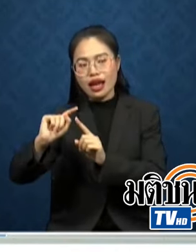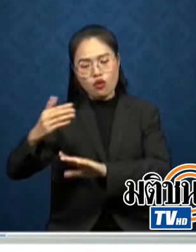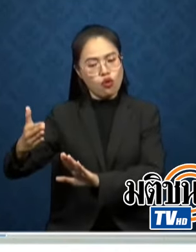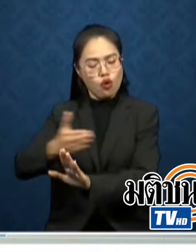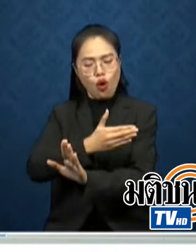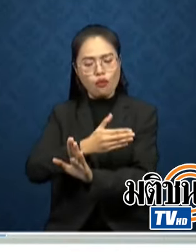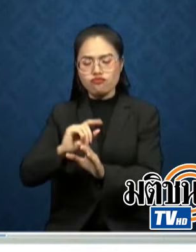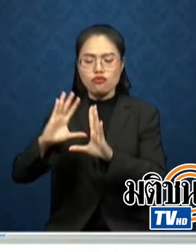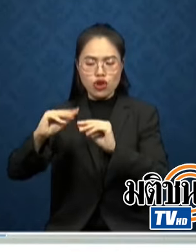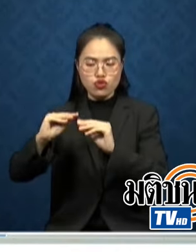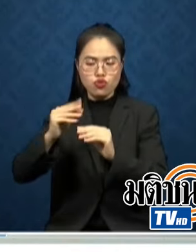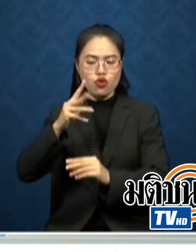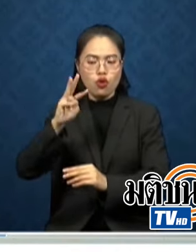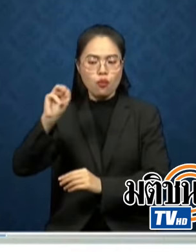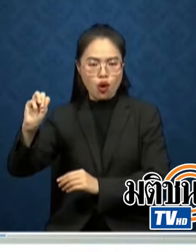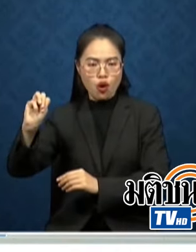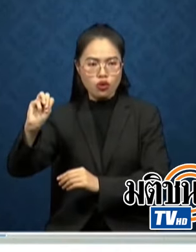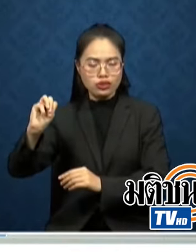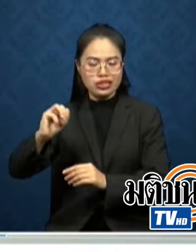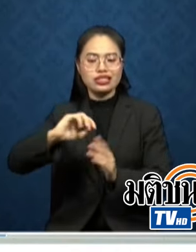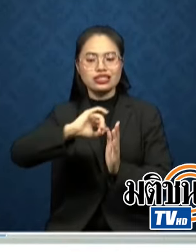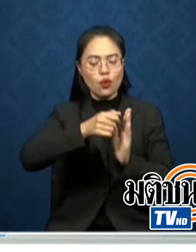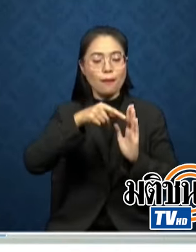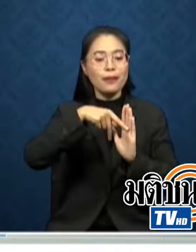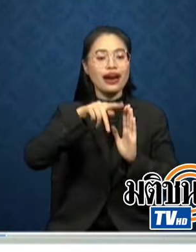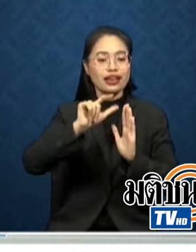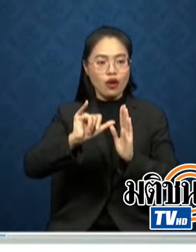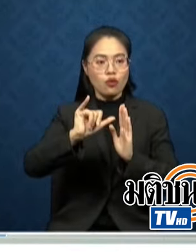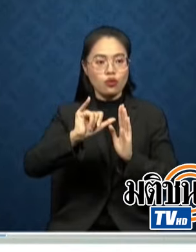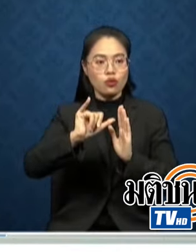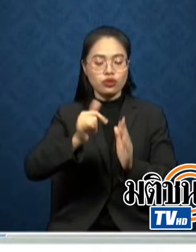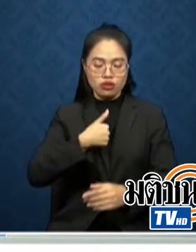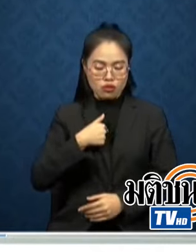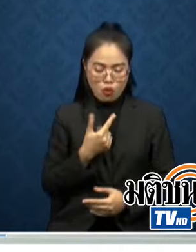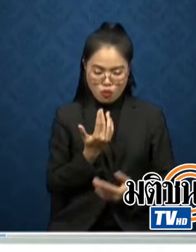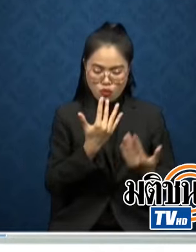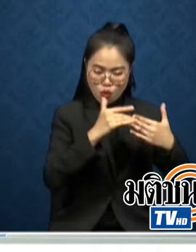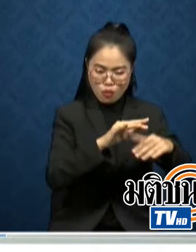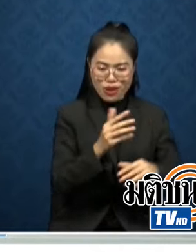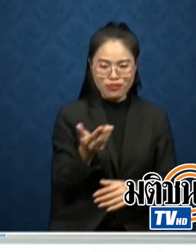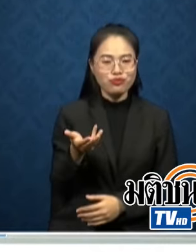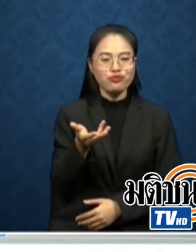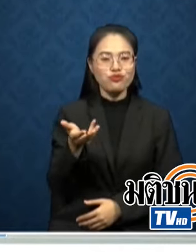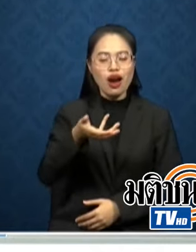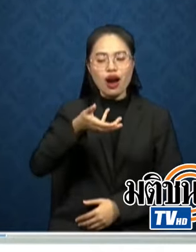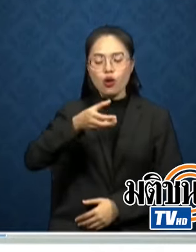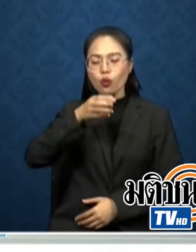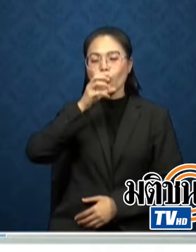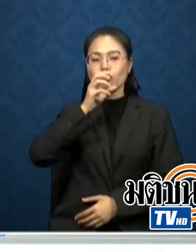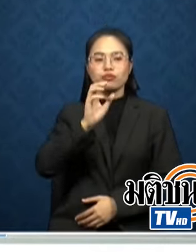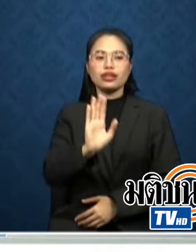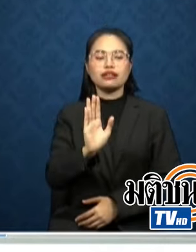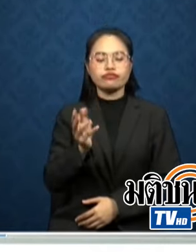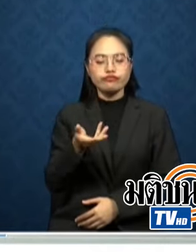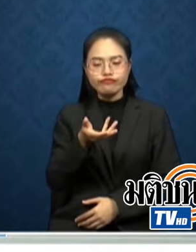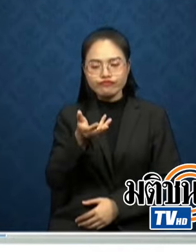ครม.สัญจรที่จังหวัดพะเยานะครับที่บอกว่าผมลงไปทานวายนั้นวันนั้นผมจำได้นะครับจริงธรรมดาก็ท